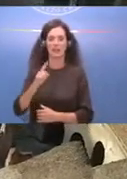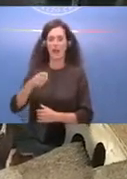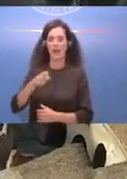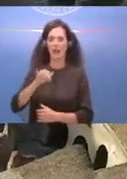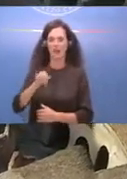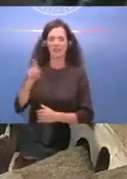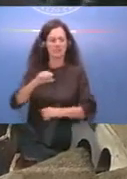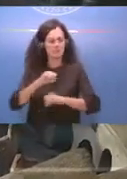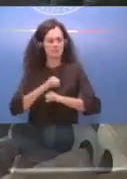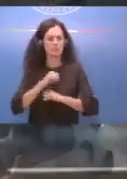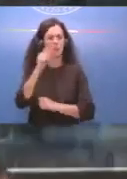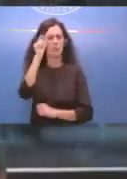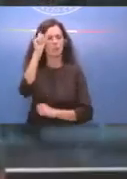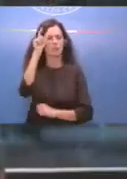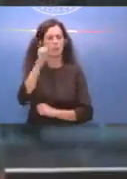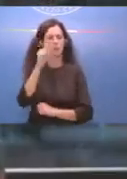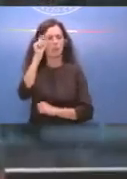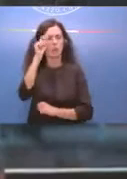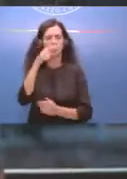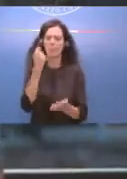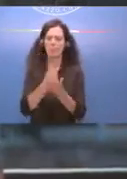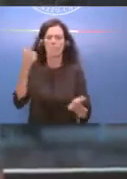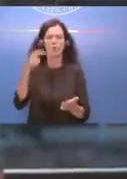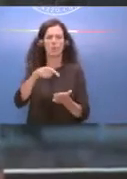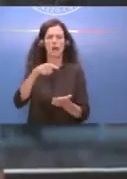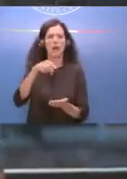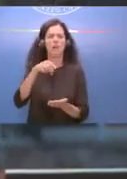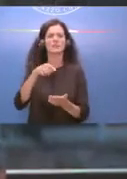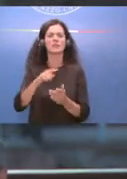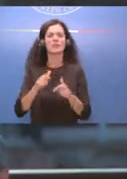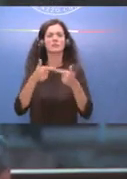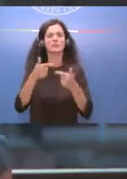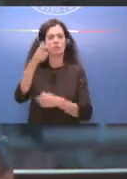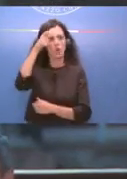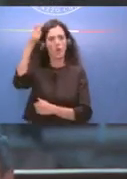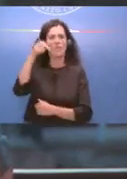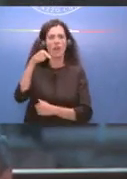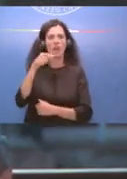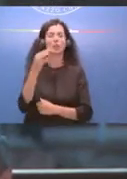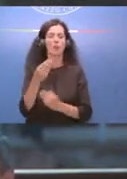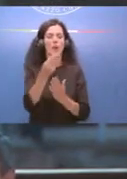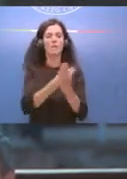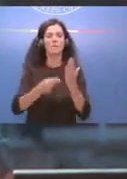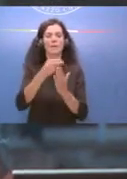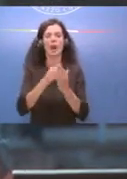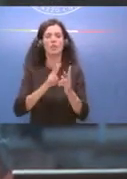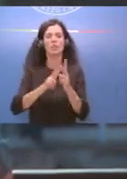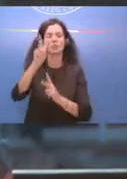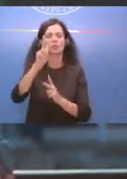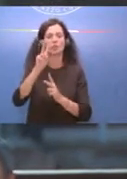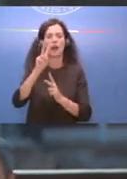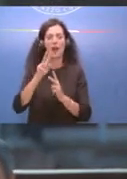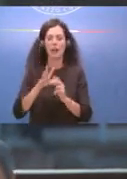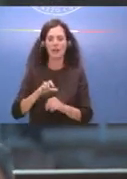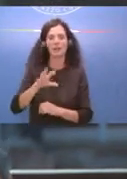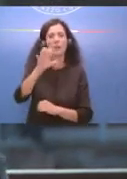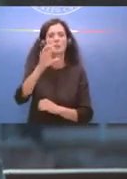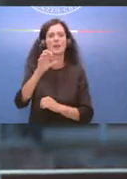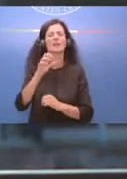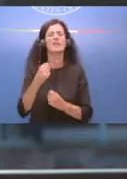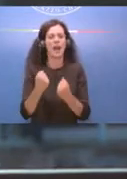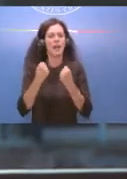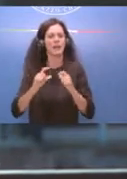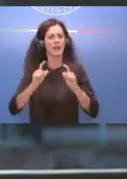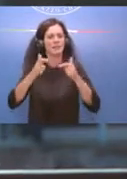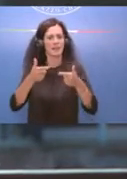cultura tanto da metterla al centro dell'azione del suo governo attraverso il piano nazionale di ripresa e resilienza e con la scelta di fare questo g20